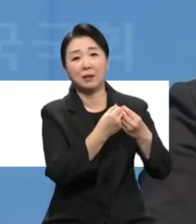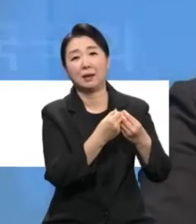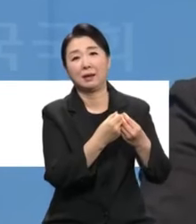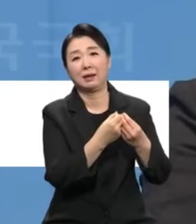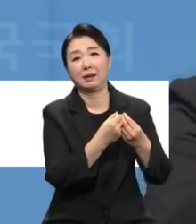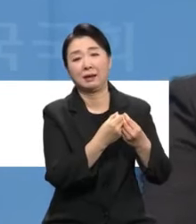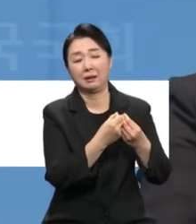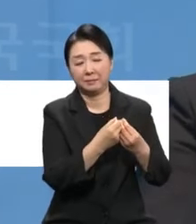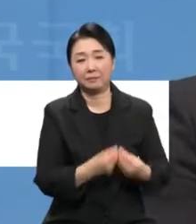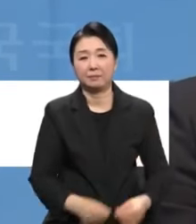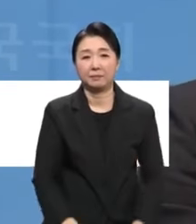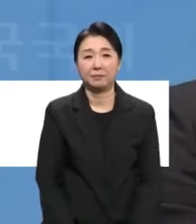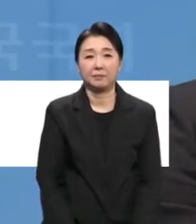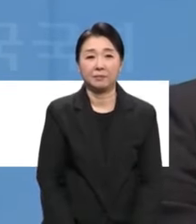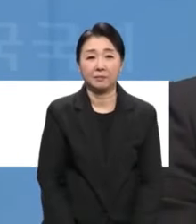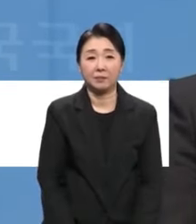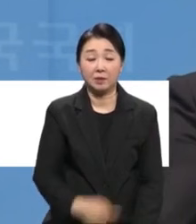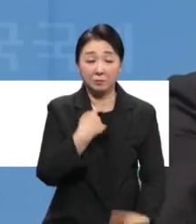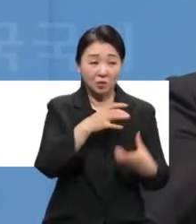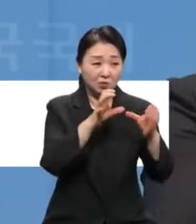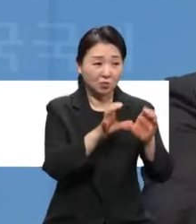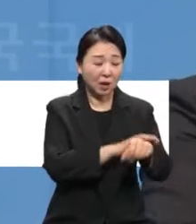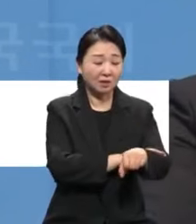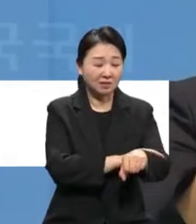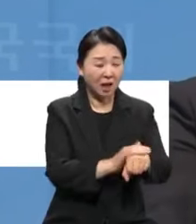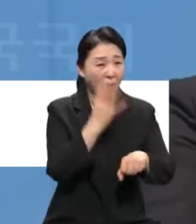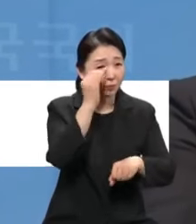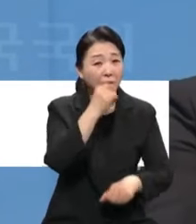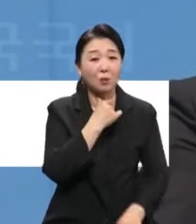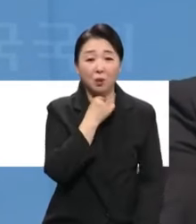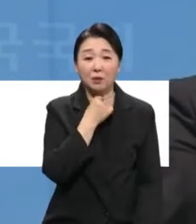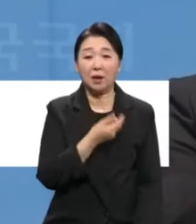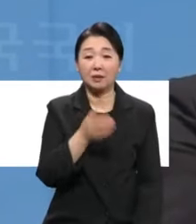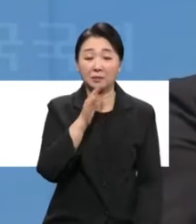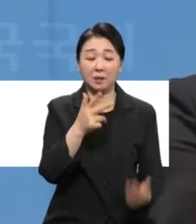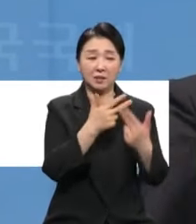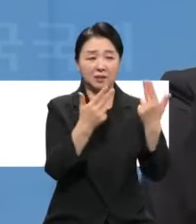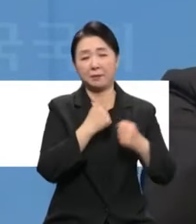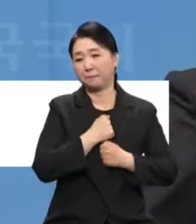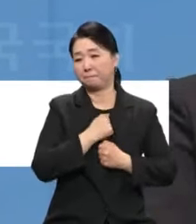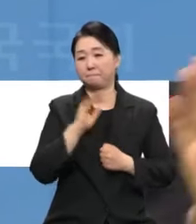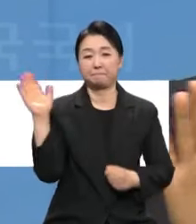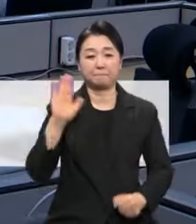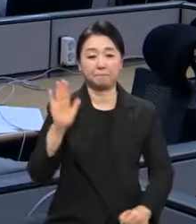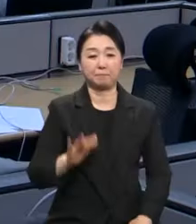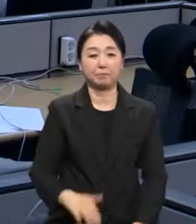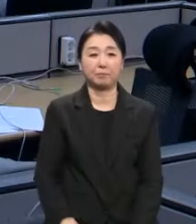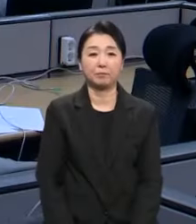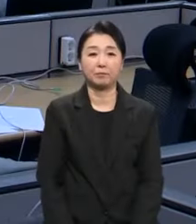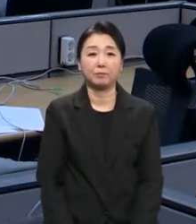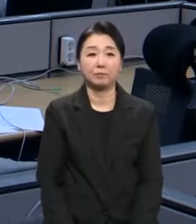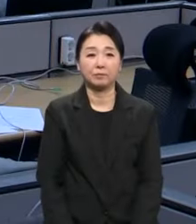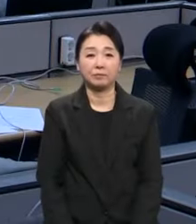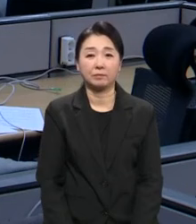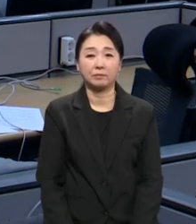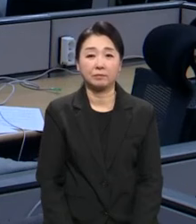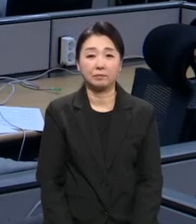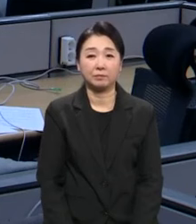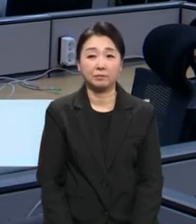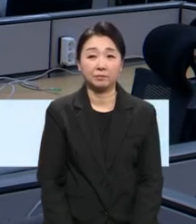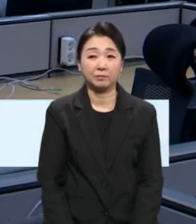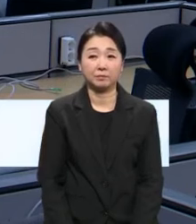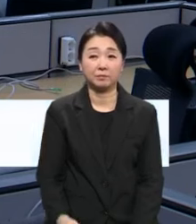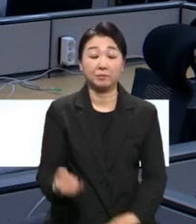됐다고 생각합니다. 민주당이 잘 되기를 바라지만 이재명을 지키지는 않겠습니다. 김 부의장은